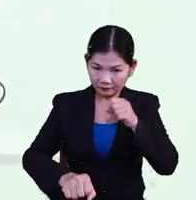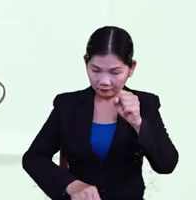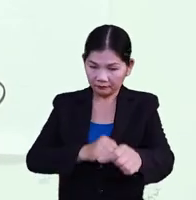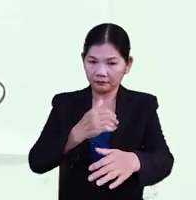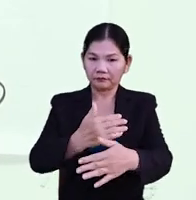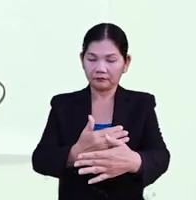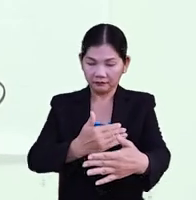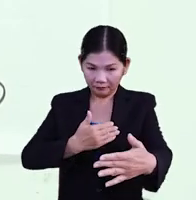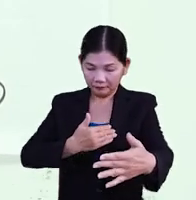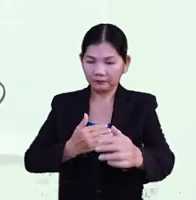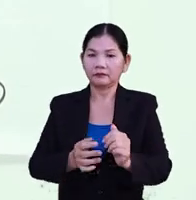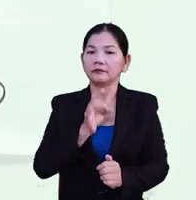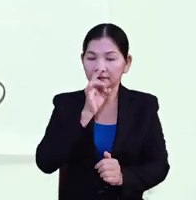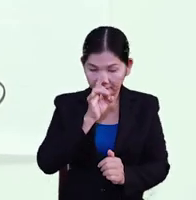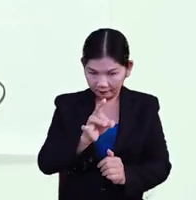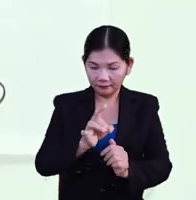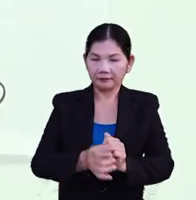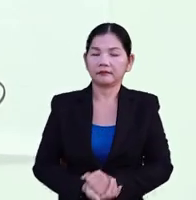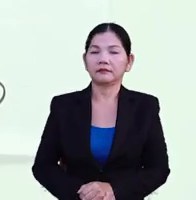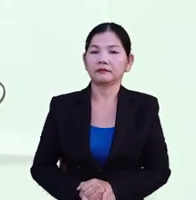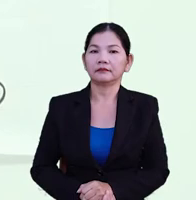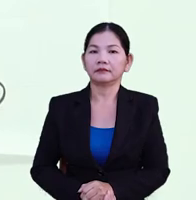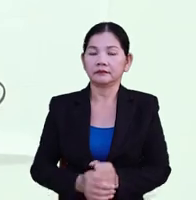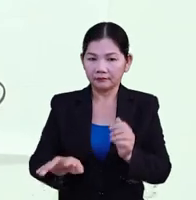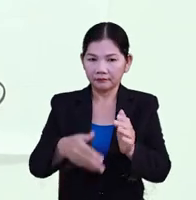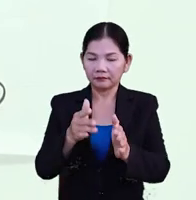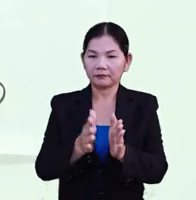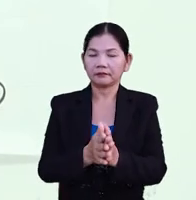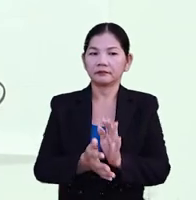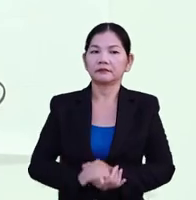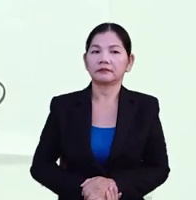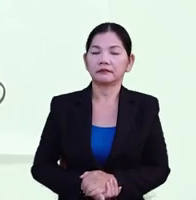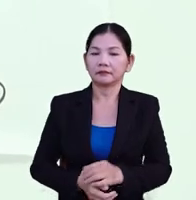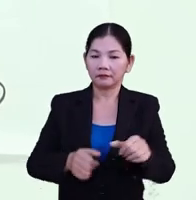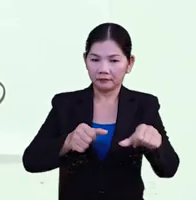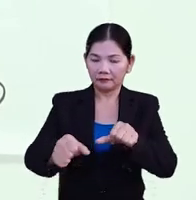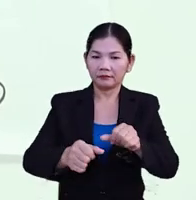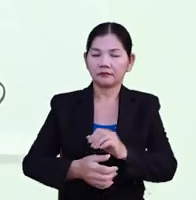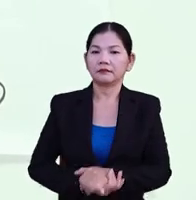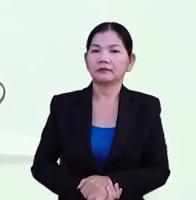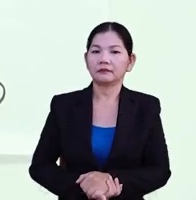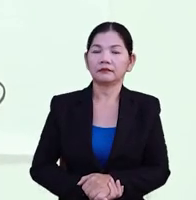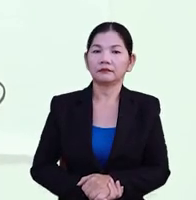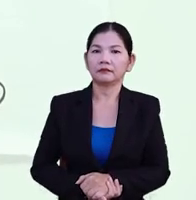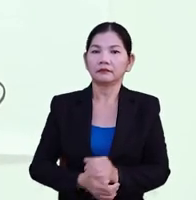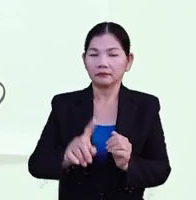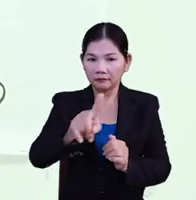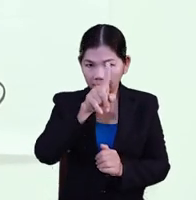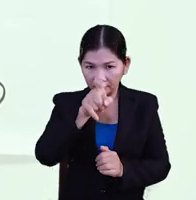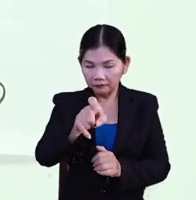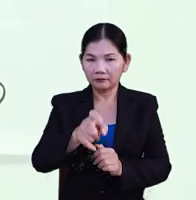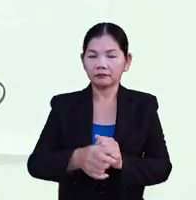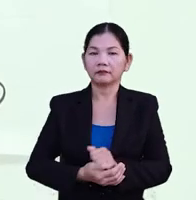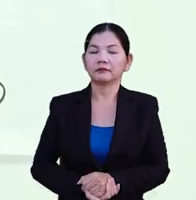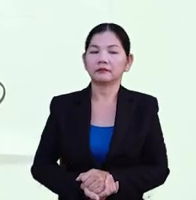ត់ជីកនៅក្រោយមែនចាអរគុណច្រើនតោះឥឡូវបន្តទៅមួយទៀតចាបន្តសំណួ